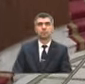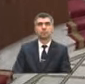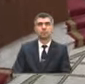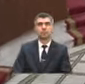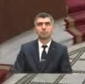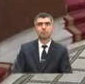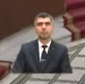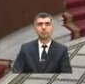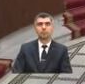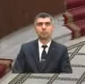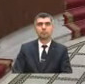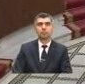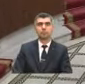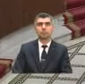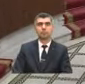مرحبا بك.